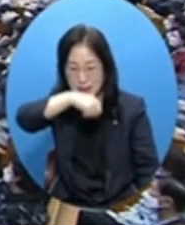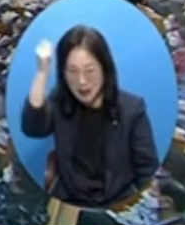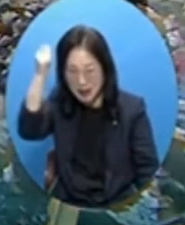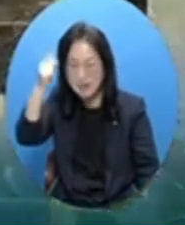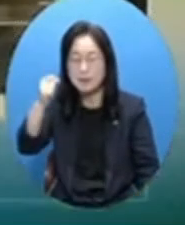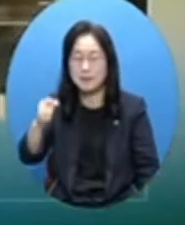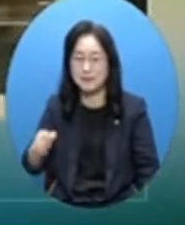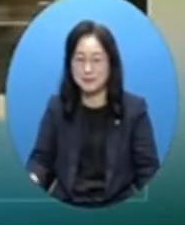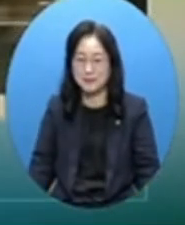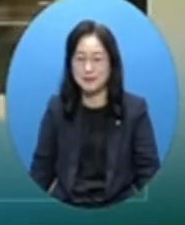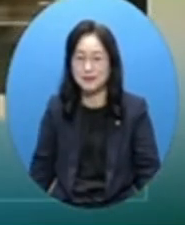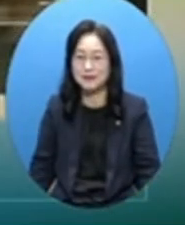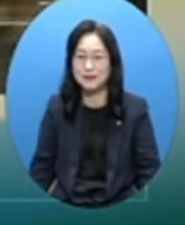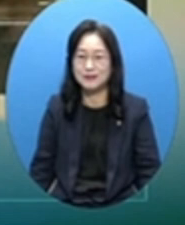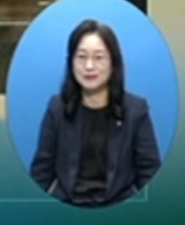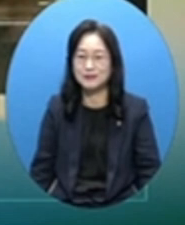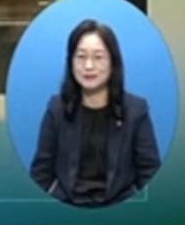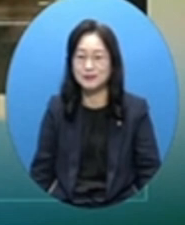할렐루야